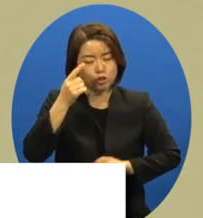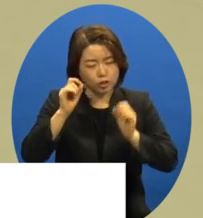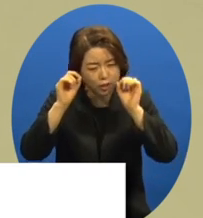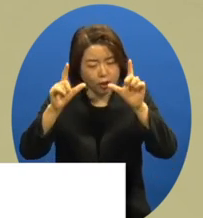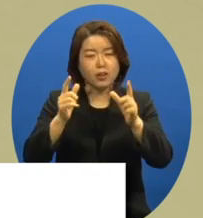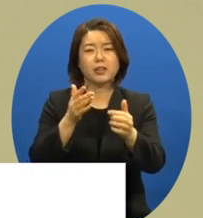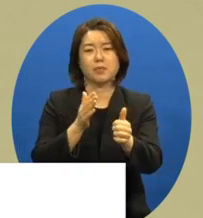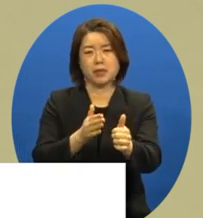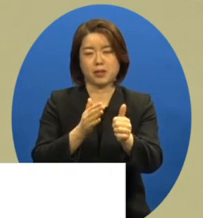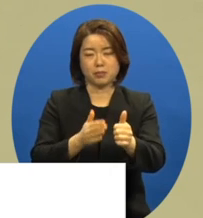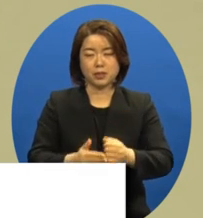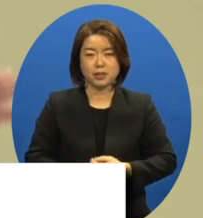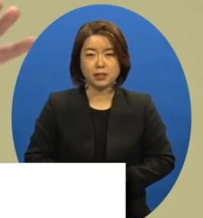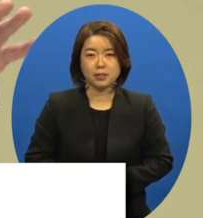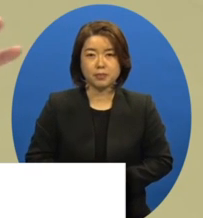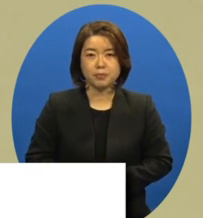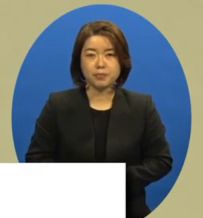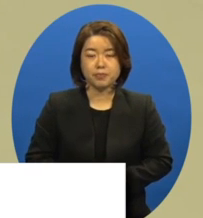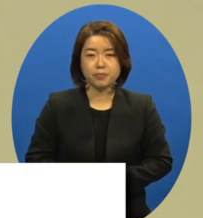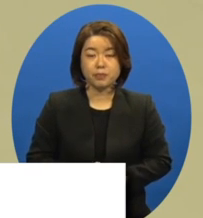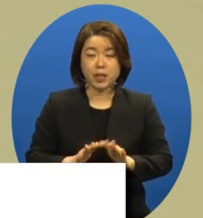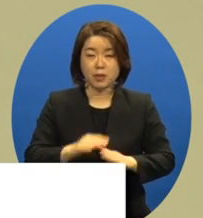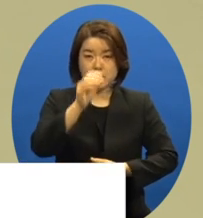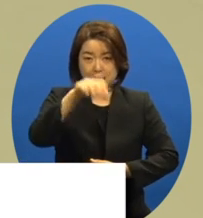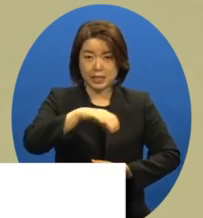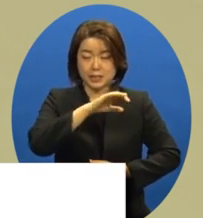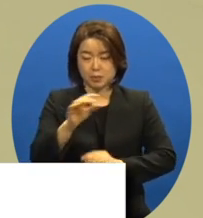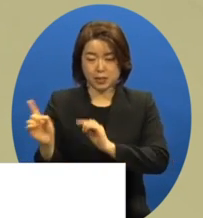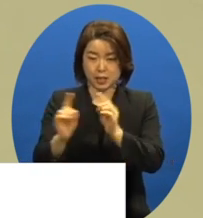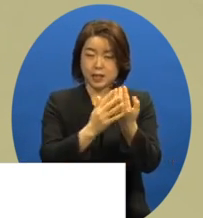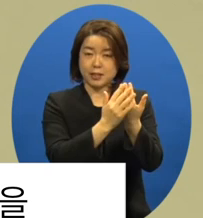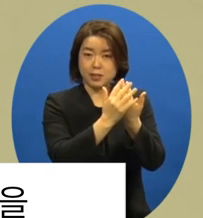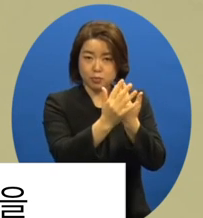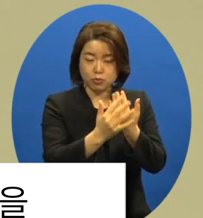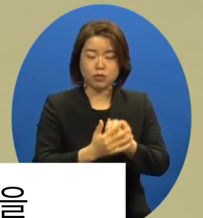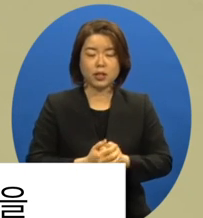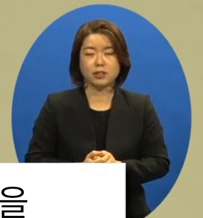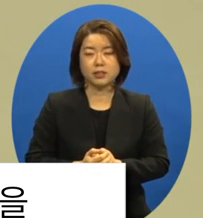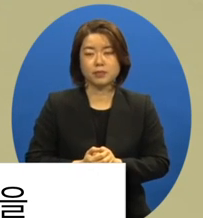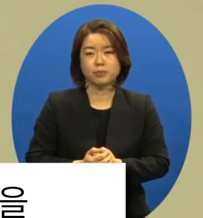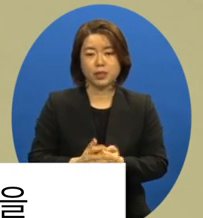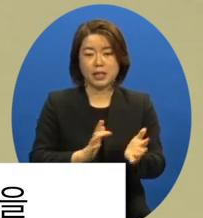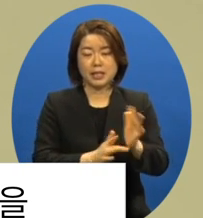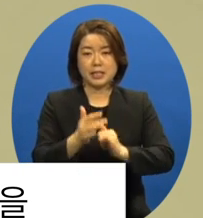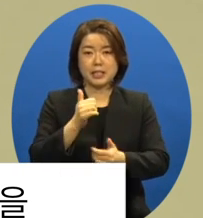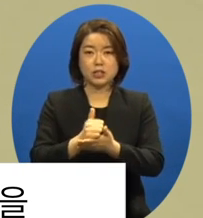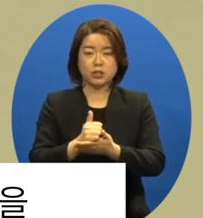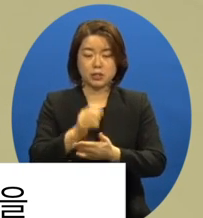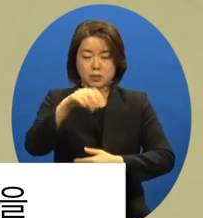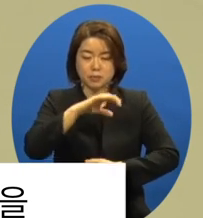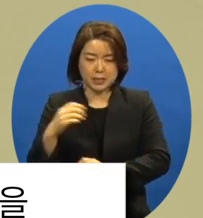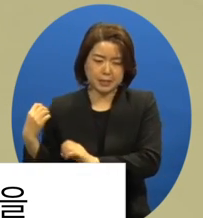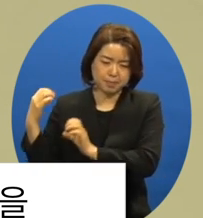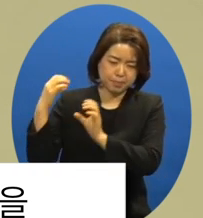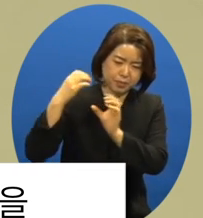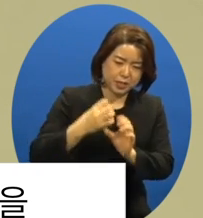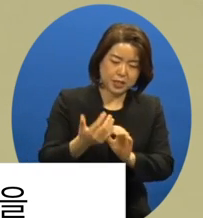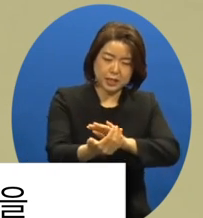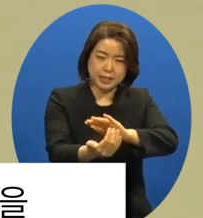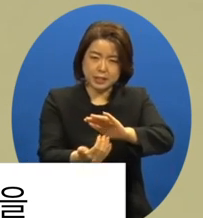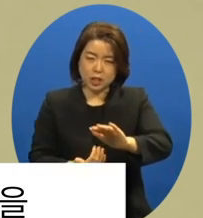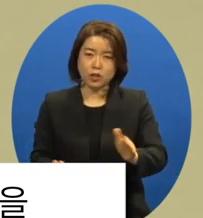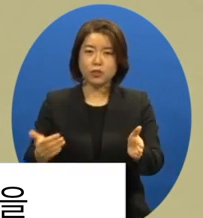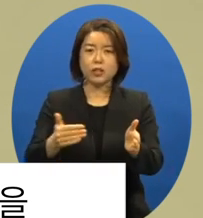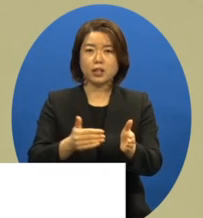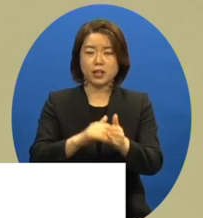바랍니다. 이번 십자가 부흥회는 예수님께서 십자가를 지시기까지의 모든 예수님의